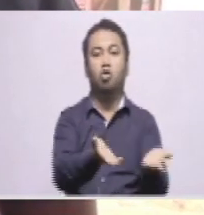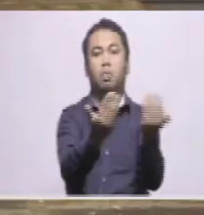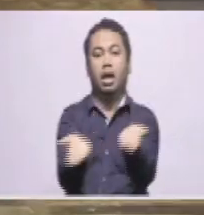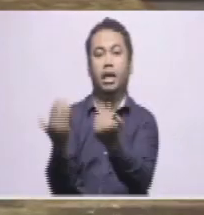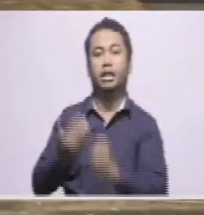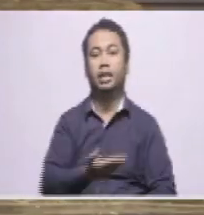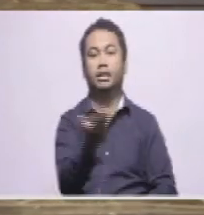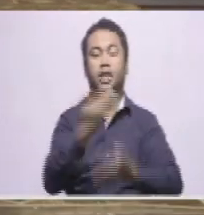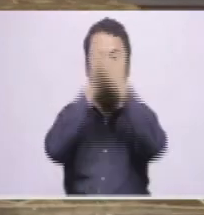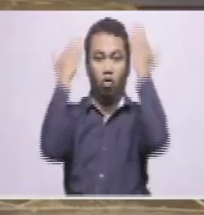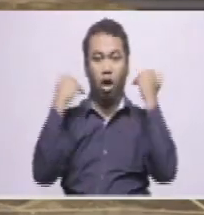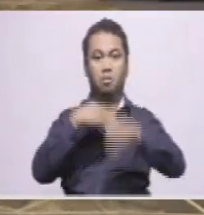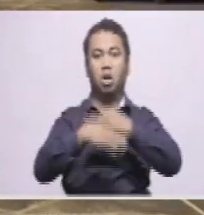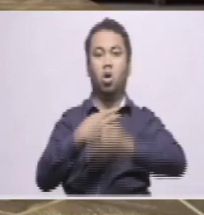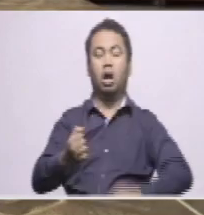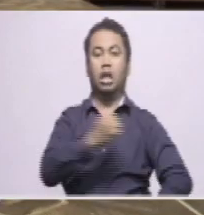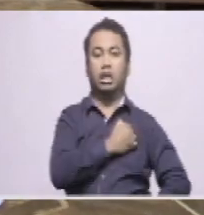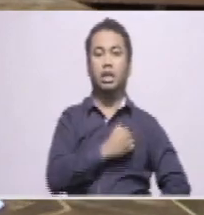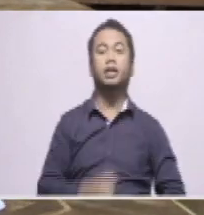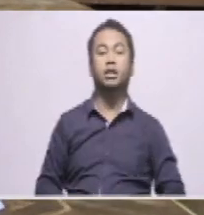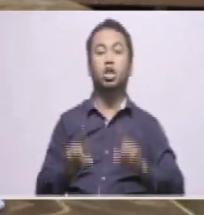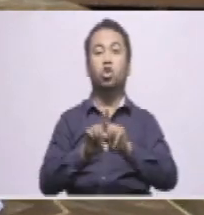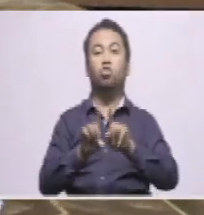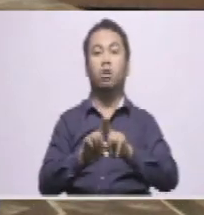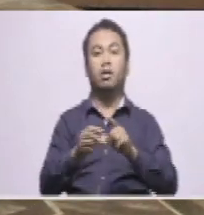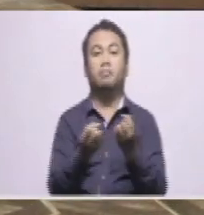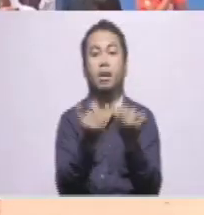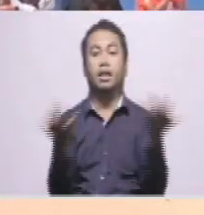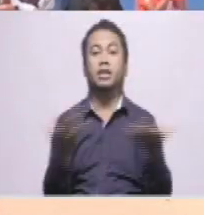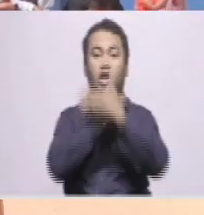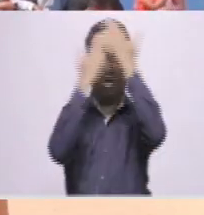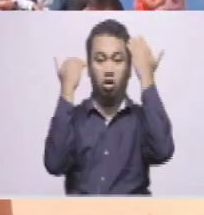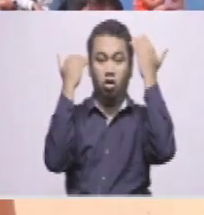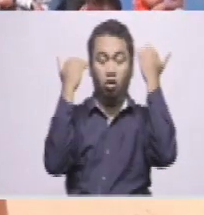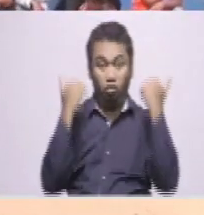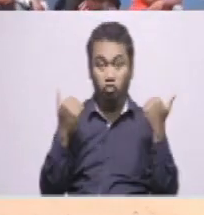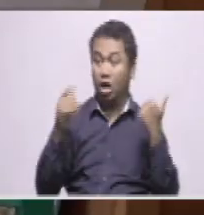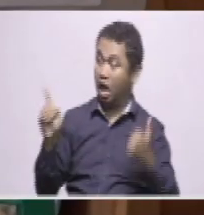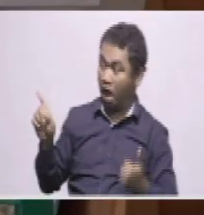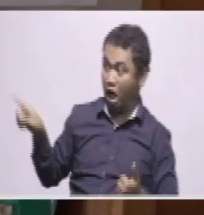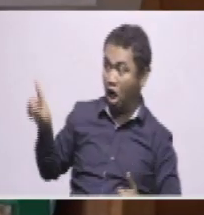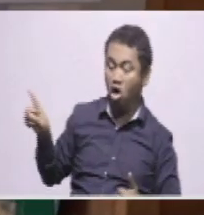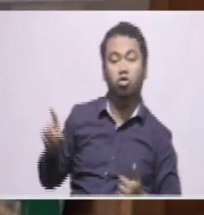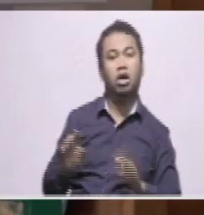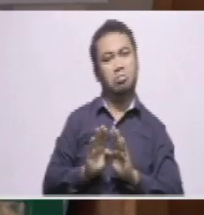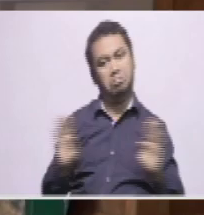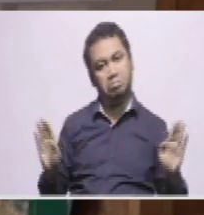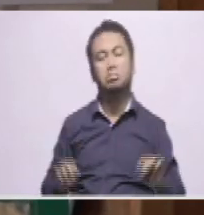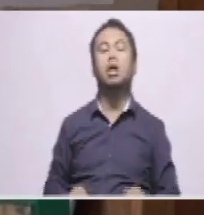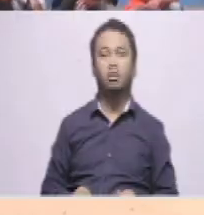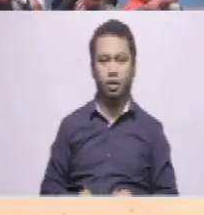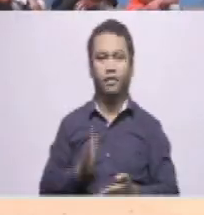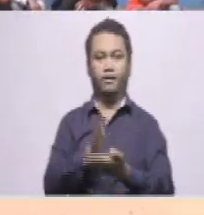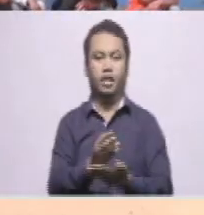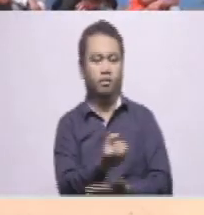adidy raha mikasika ny fanisambato indray dia efa vonina avokoa ny tiantoerana na ny olona zany mikirakira ireo fifidianana fa misy ny lamana